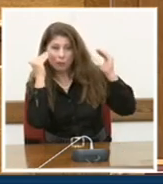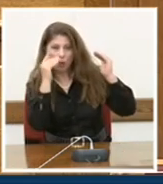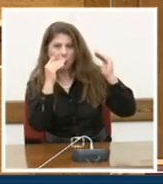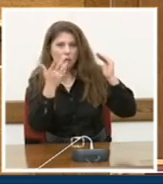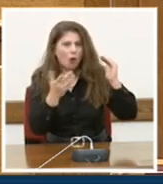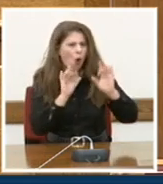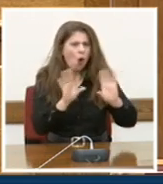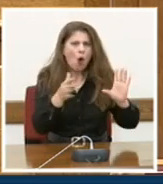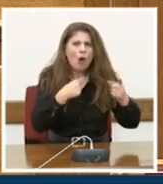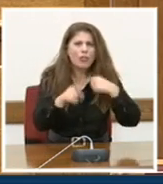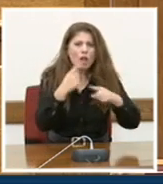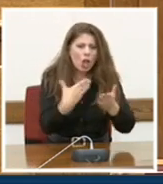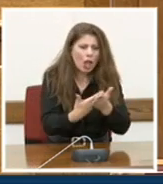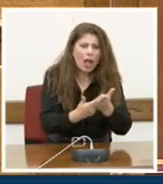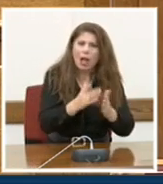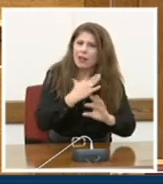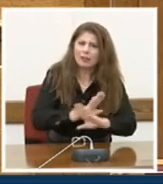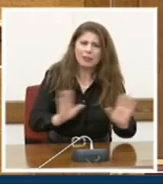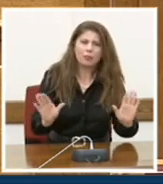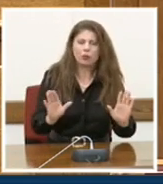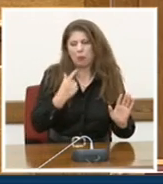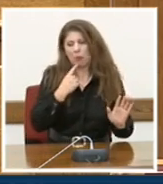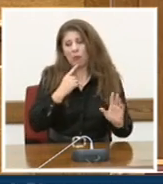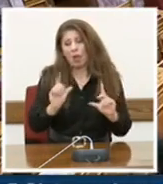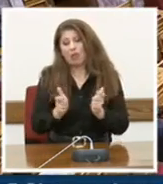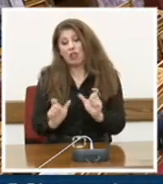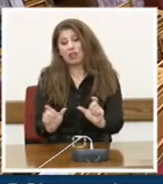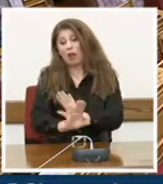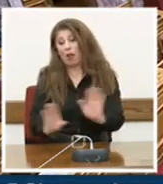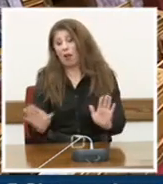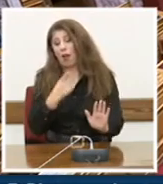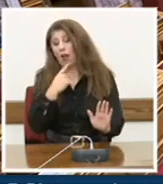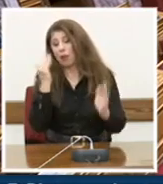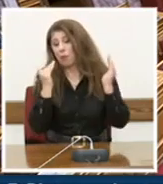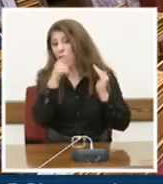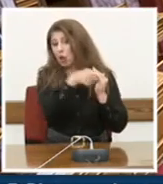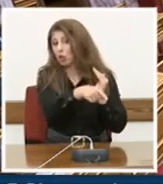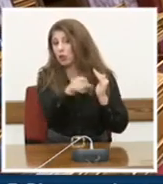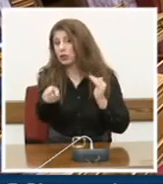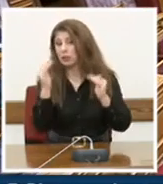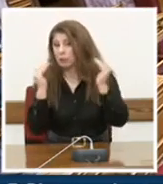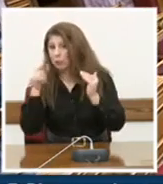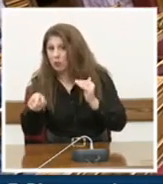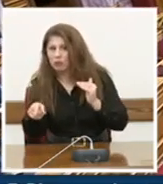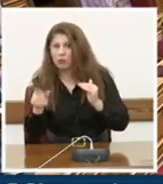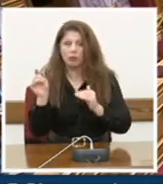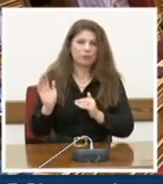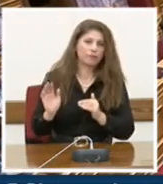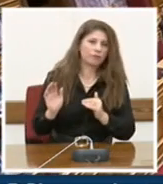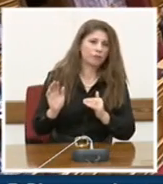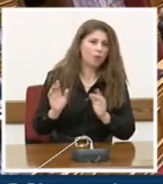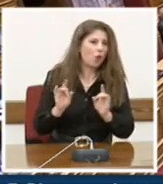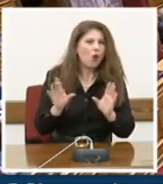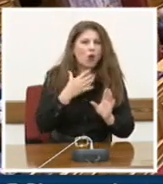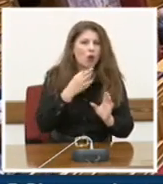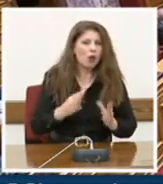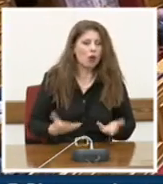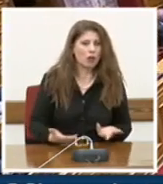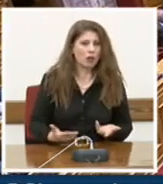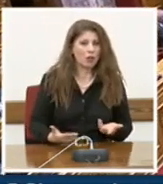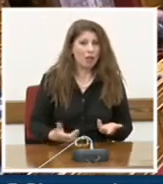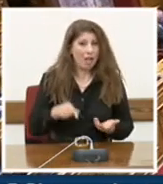διαδικασίες επικαλούμενοι λόγους εθνικής ασφαλείας. Μιλάμε για τον νόμο που όλοι μαζί, Νέα